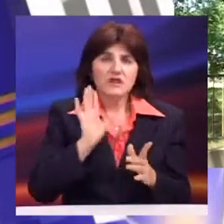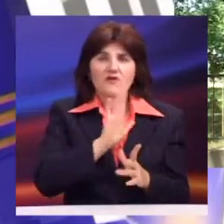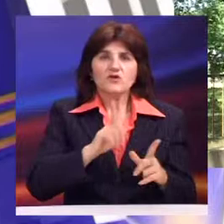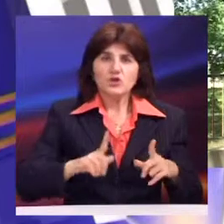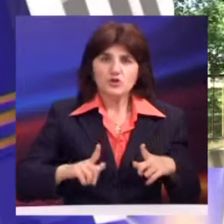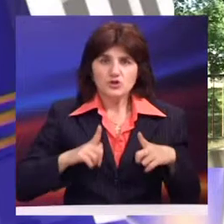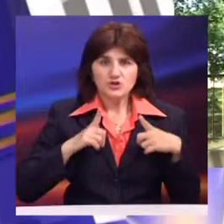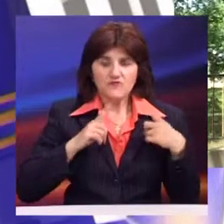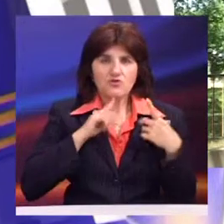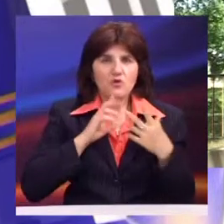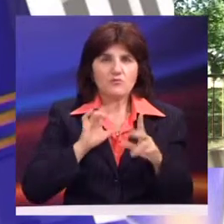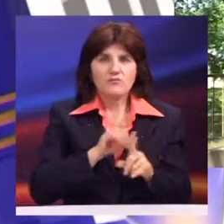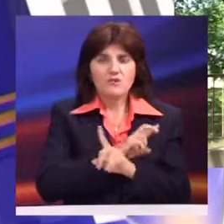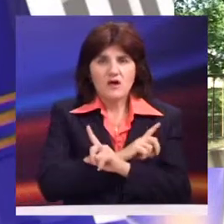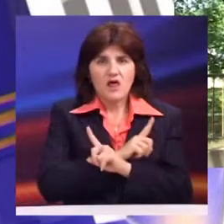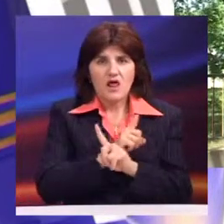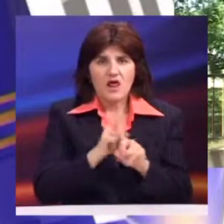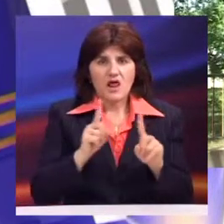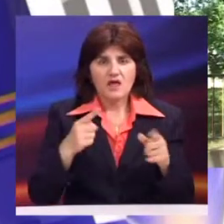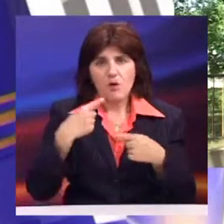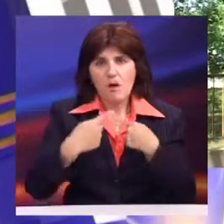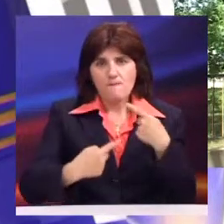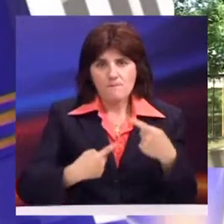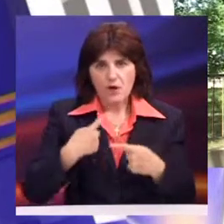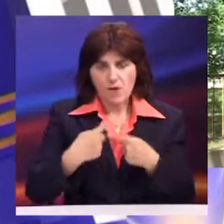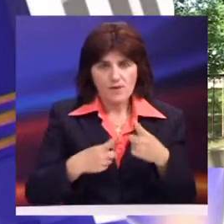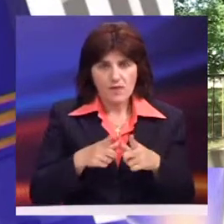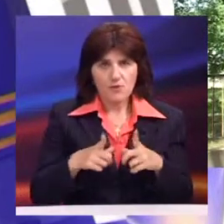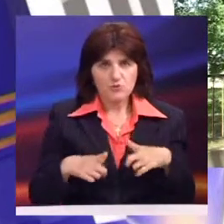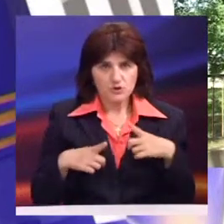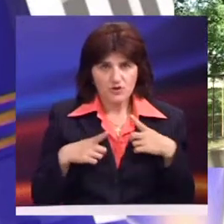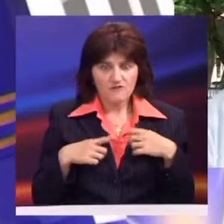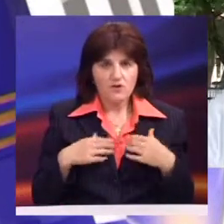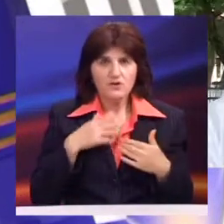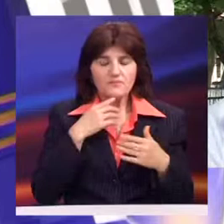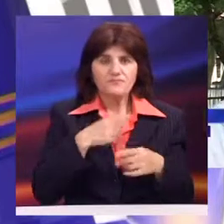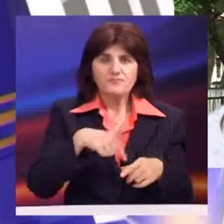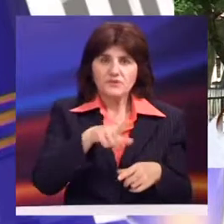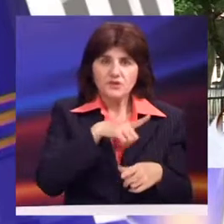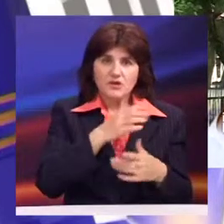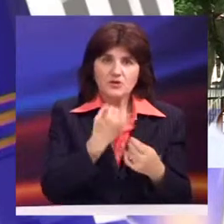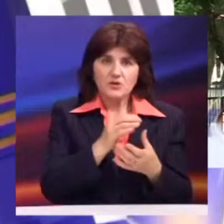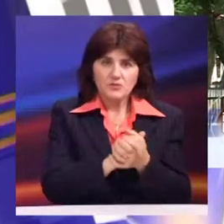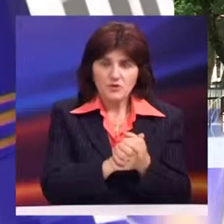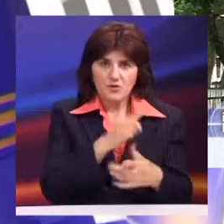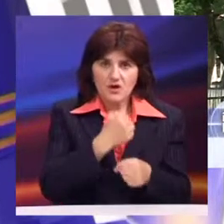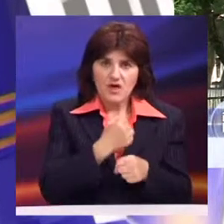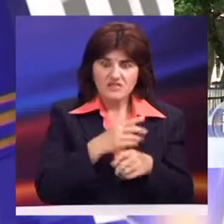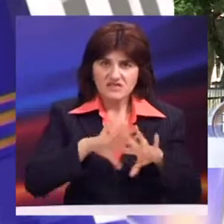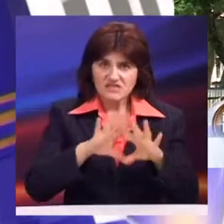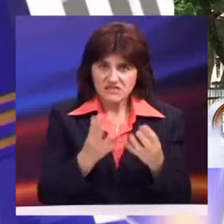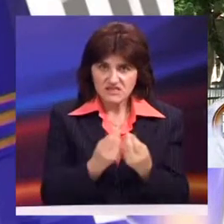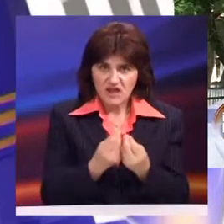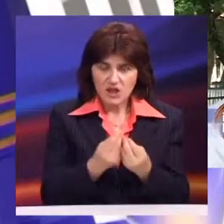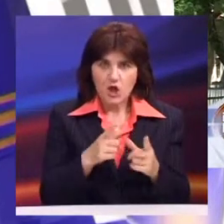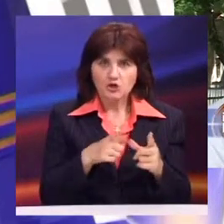samog Konstantinovog života koji je zaista veoma bio buran i proplaćen raznim promenama u svom životu. Radove smo radili zajedno, ja i Željko